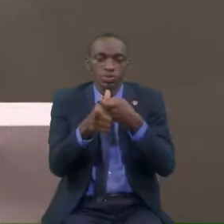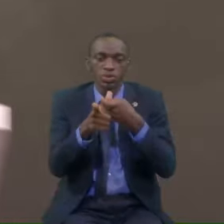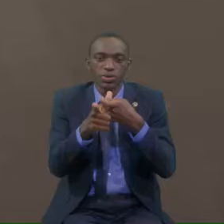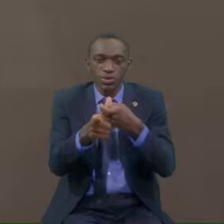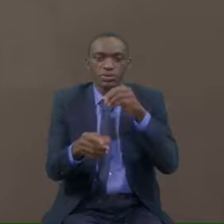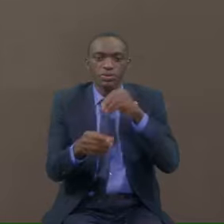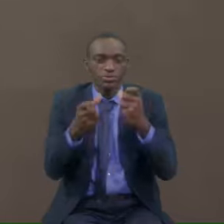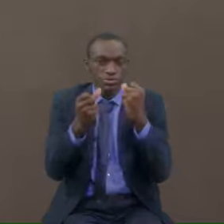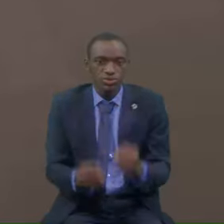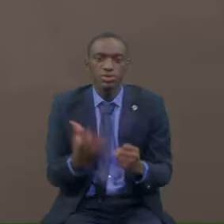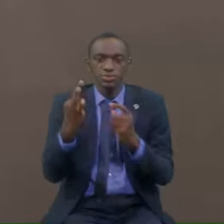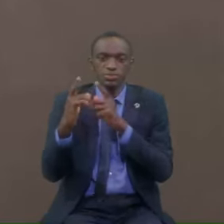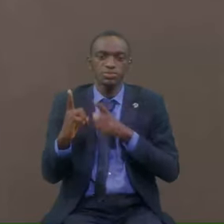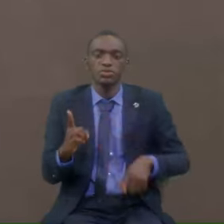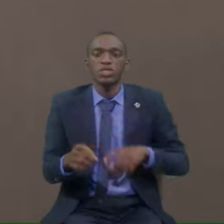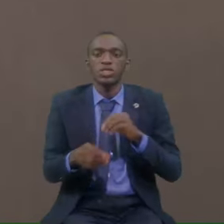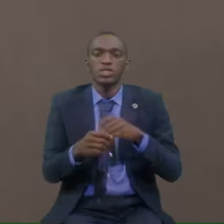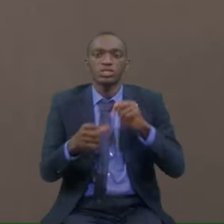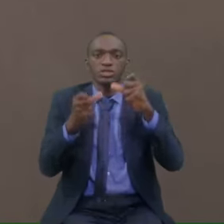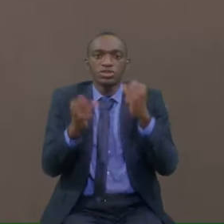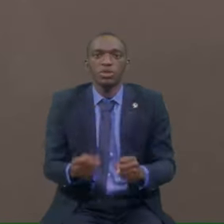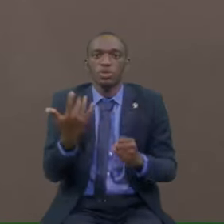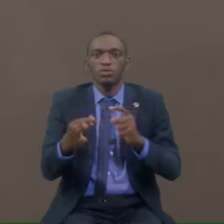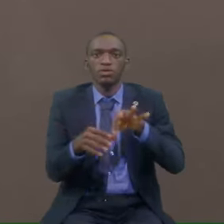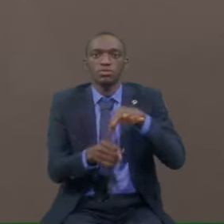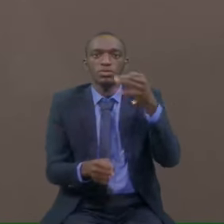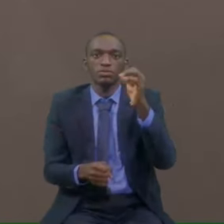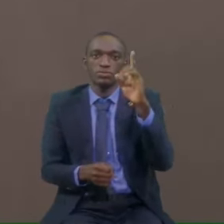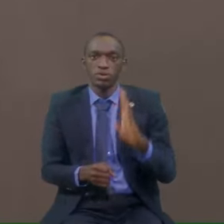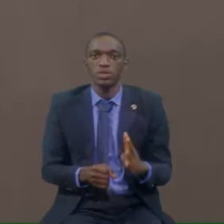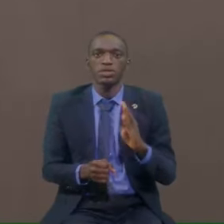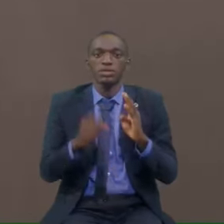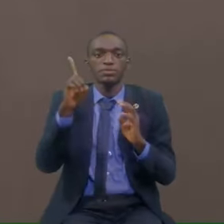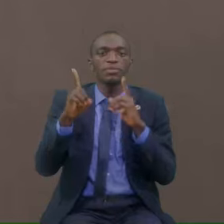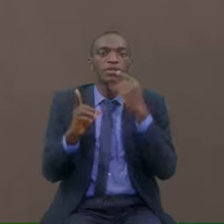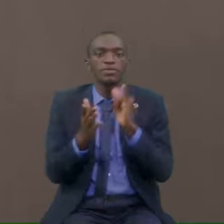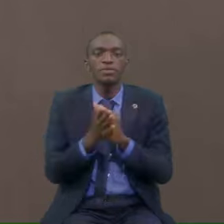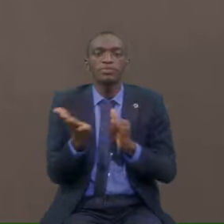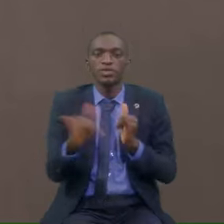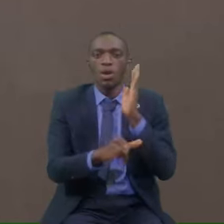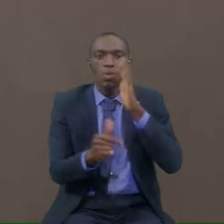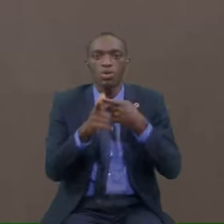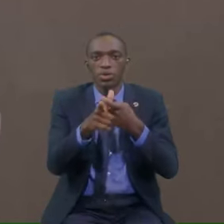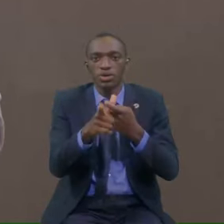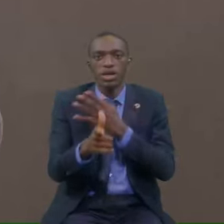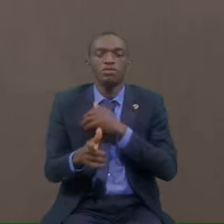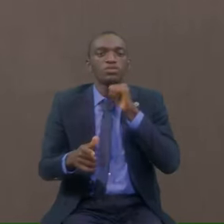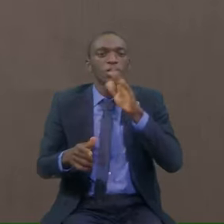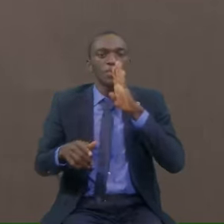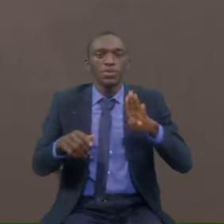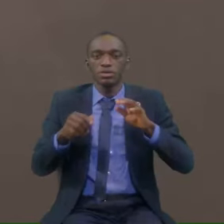Seigneur, dans la force de l'Esprit du Seigneur, ils vont courir et ne se lassent